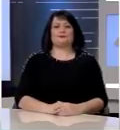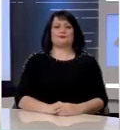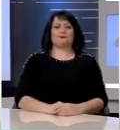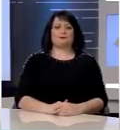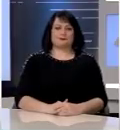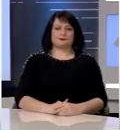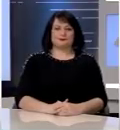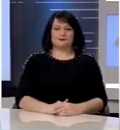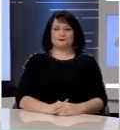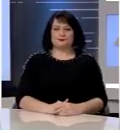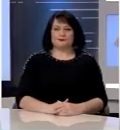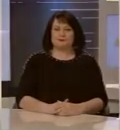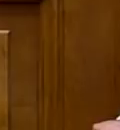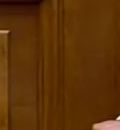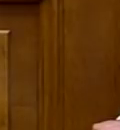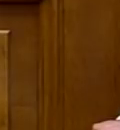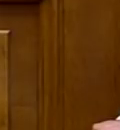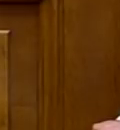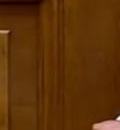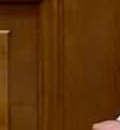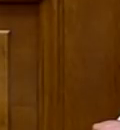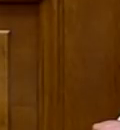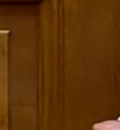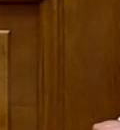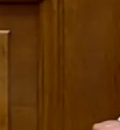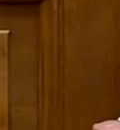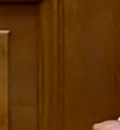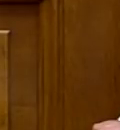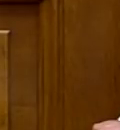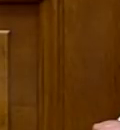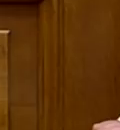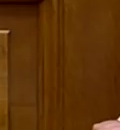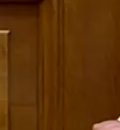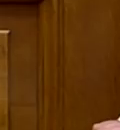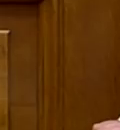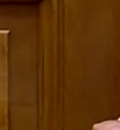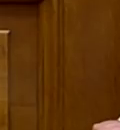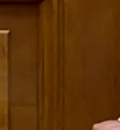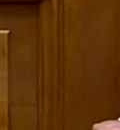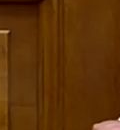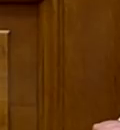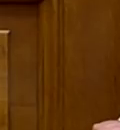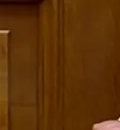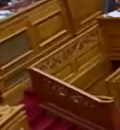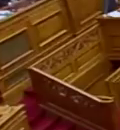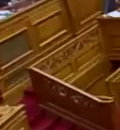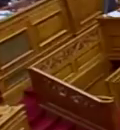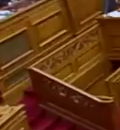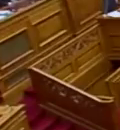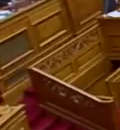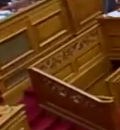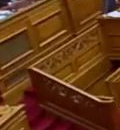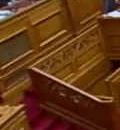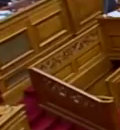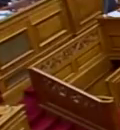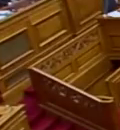Και σας ανησυχεί βεβαίως διότι δεν μπορεί να περάσει από το μυαλό σας, όχι μόνο ότι για άλλα 2 χρόνια θα είστε εκεί που είστε